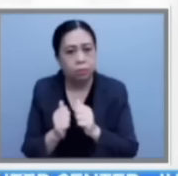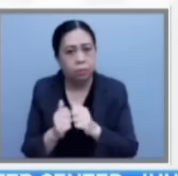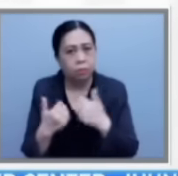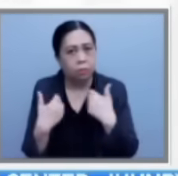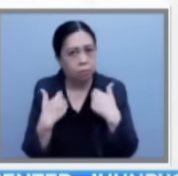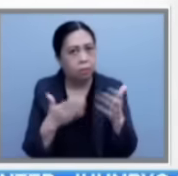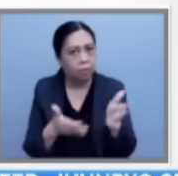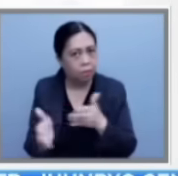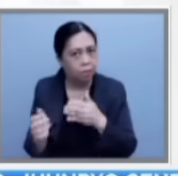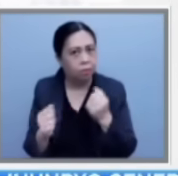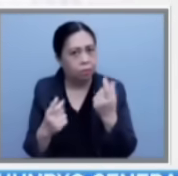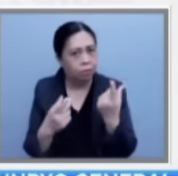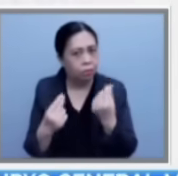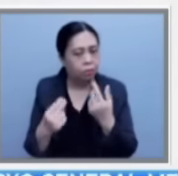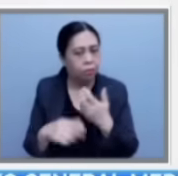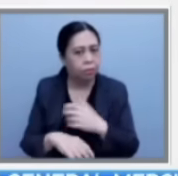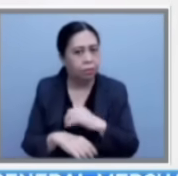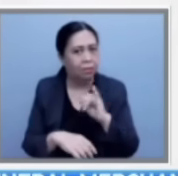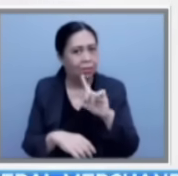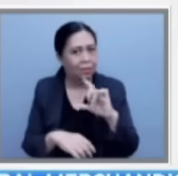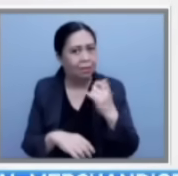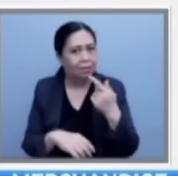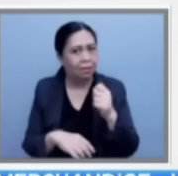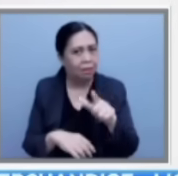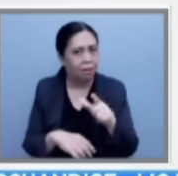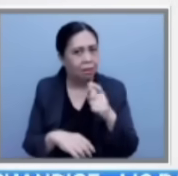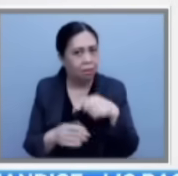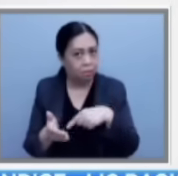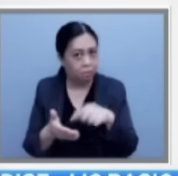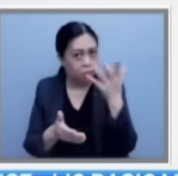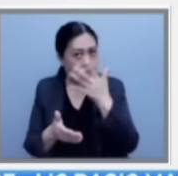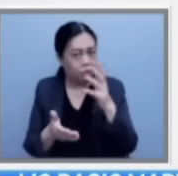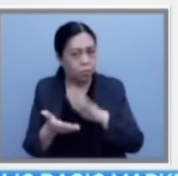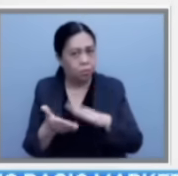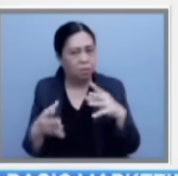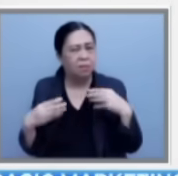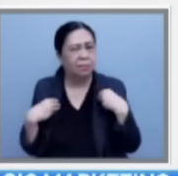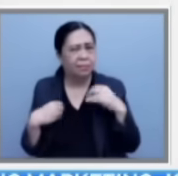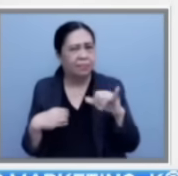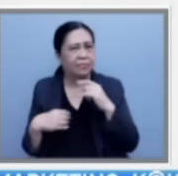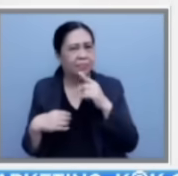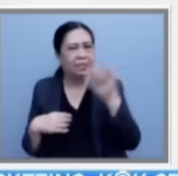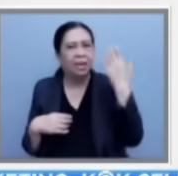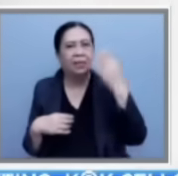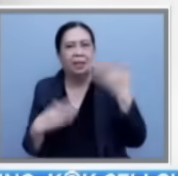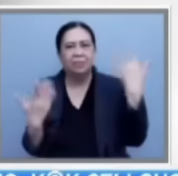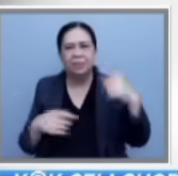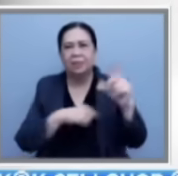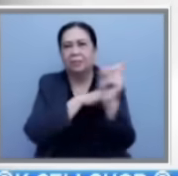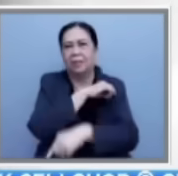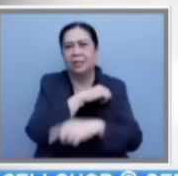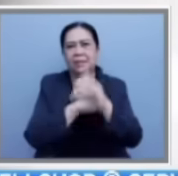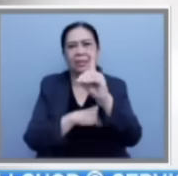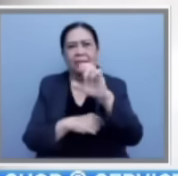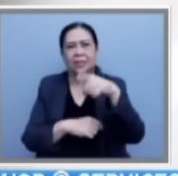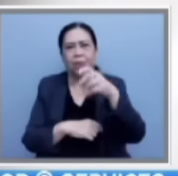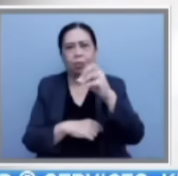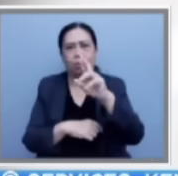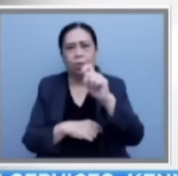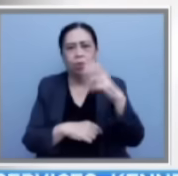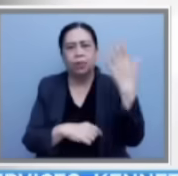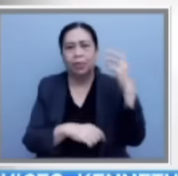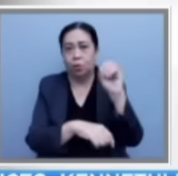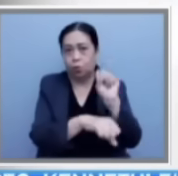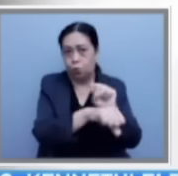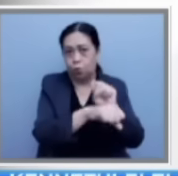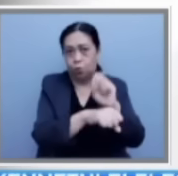gawin ilegal sa ibang bansa para magbayad kao aminado naman siya na-deport kasi nga po siya no OFW daw siya dati pero